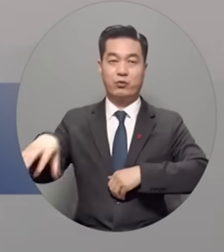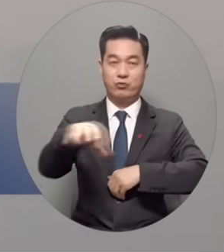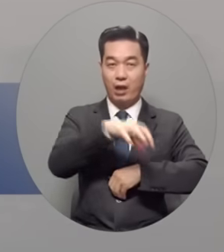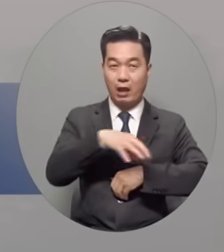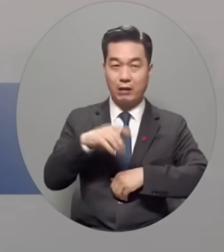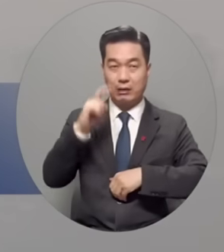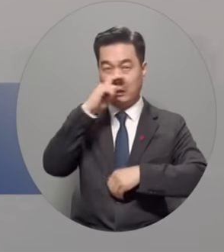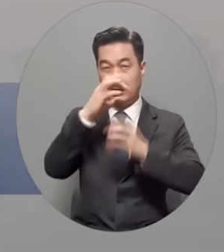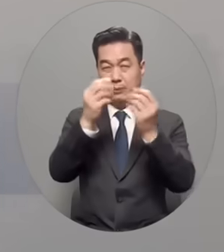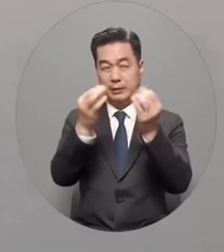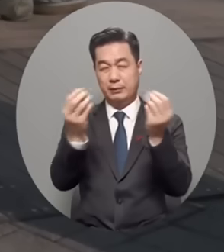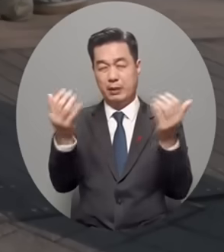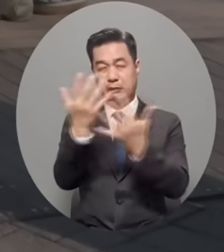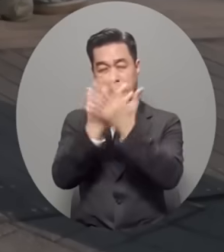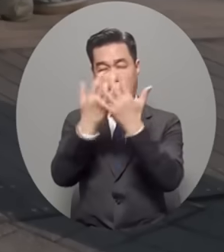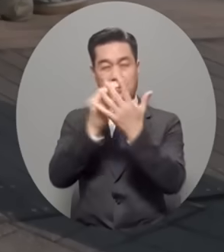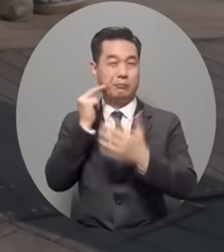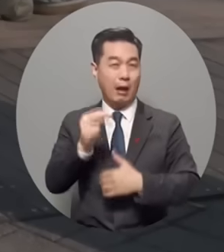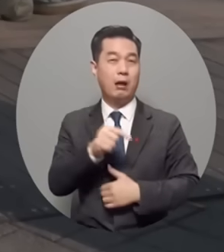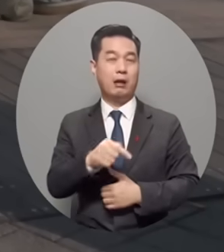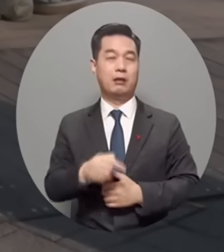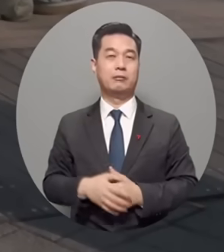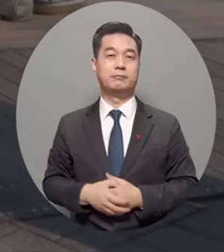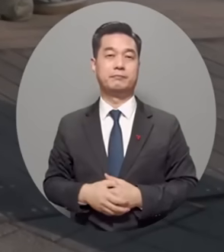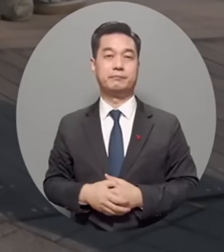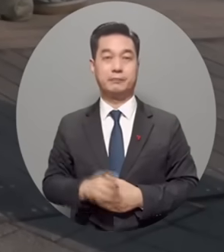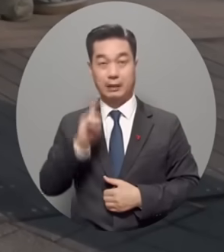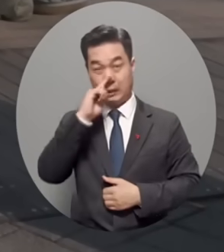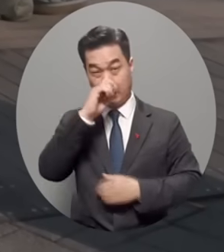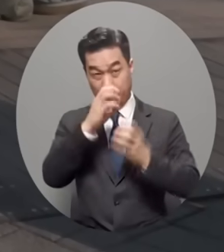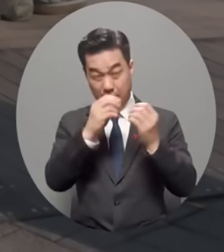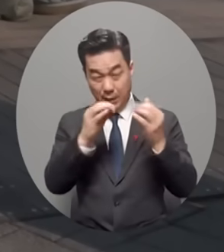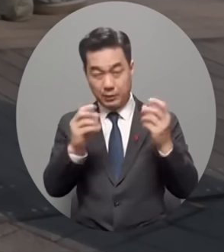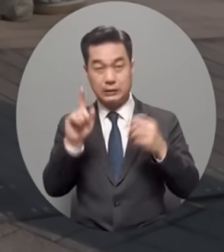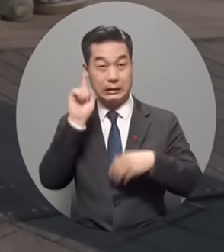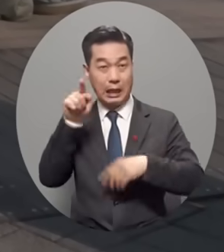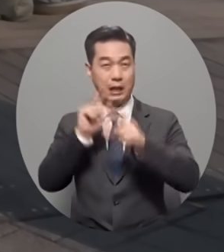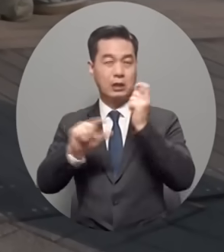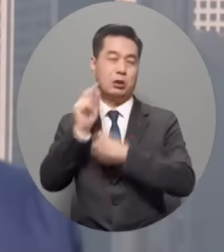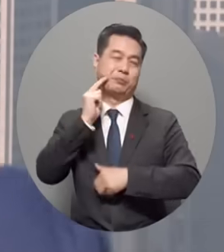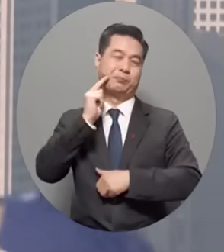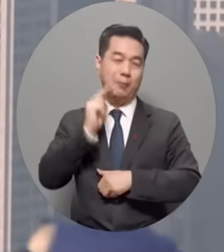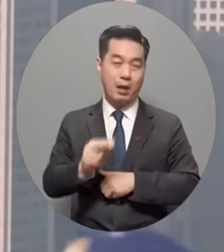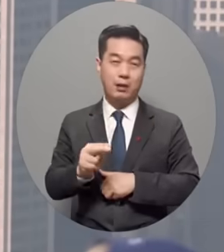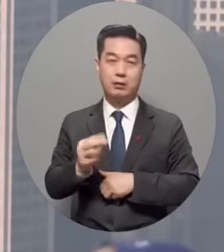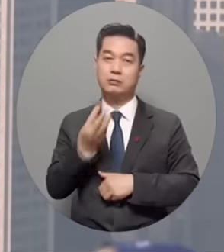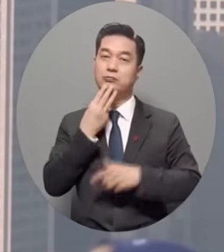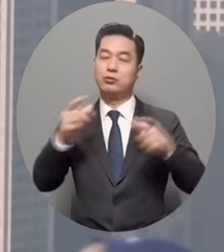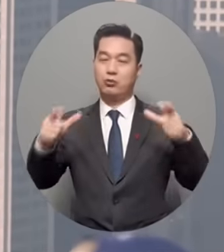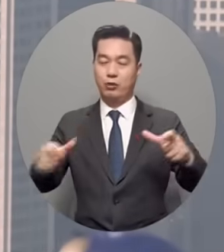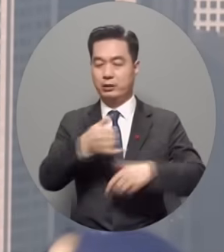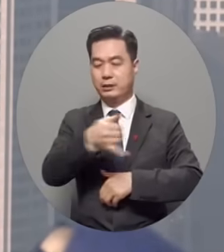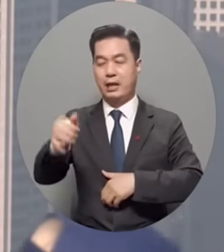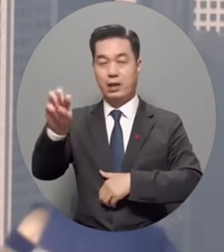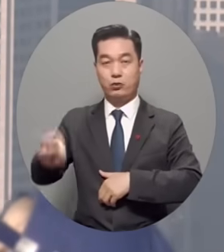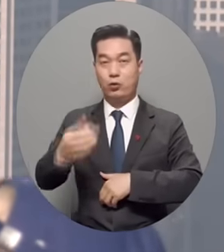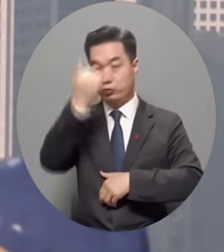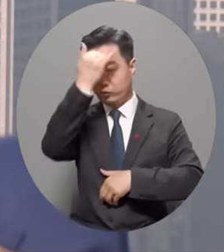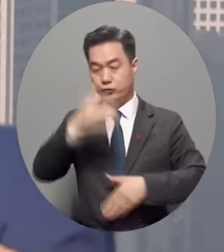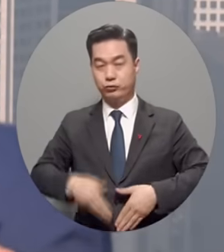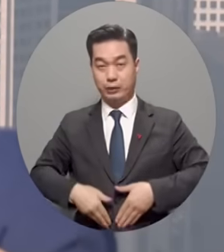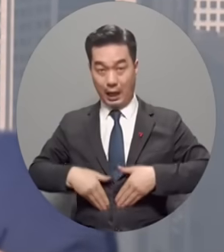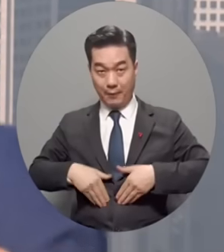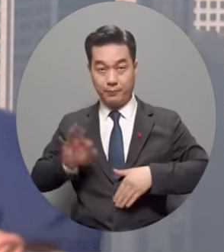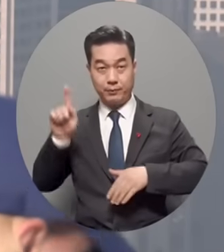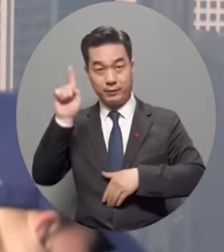농도가 높아지고 있고 미세먼지는 내일 더 심해집니다. 수도권과 세종, 충남은 내일 오전 매우